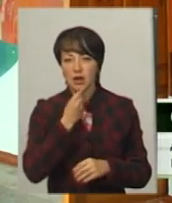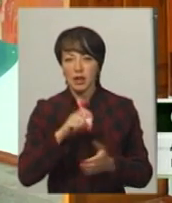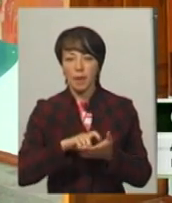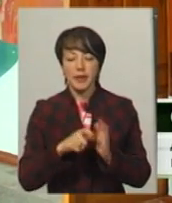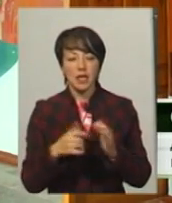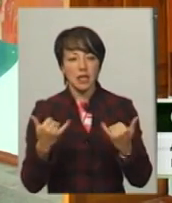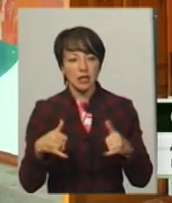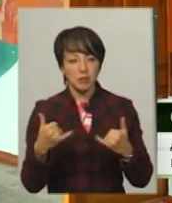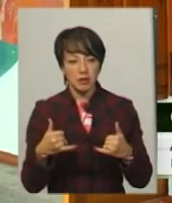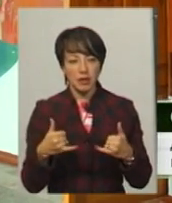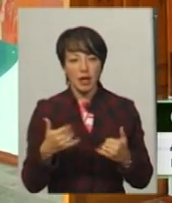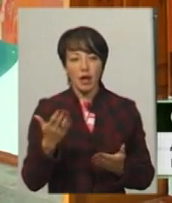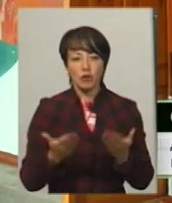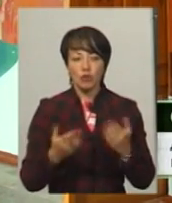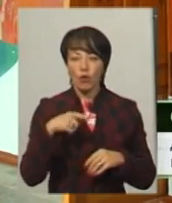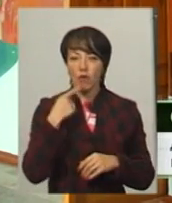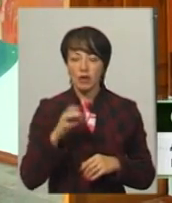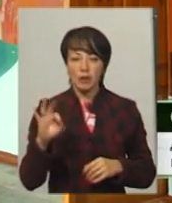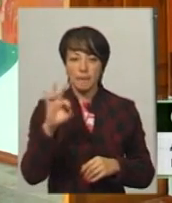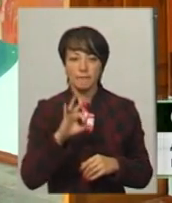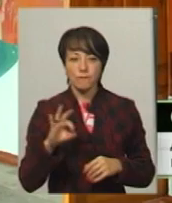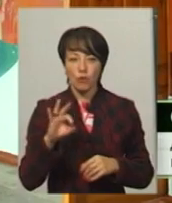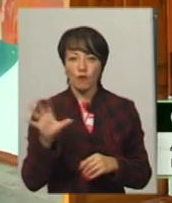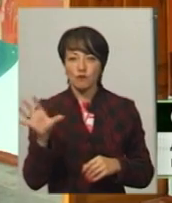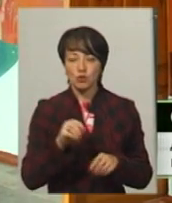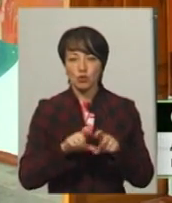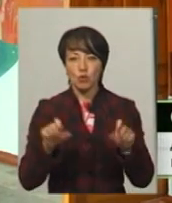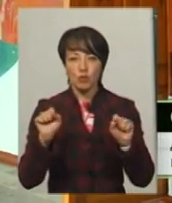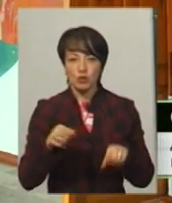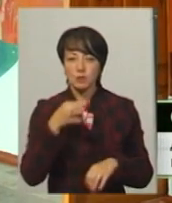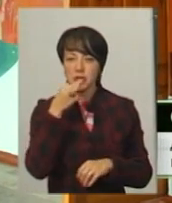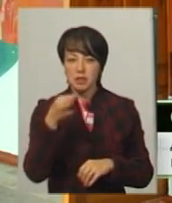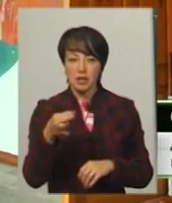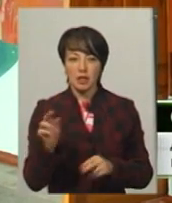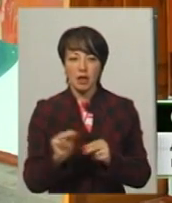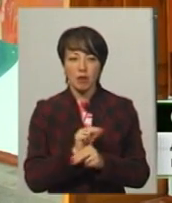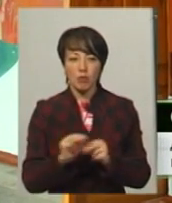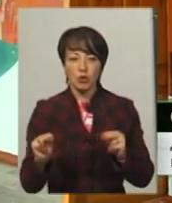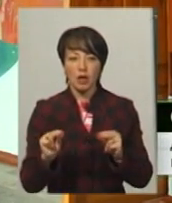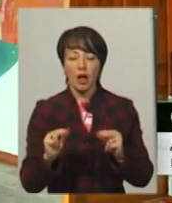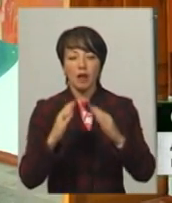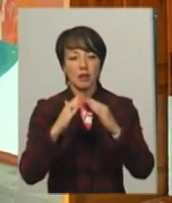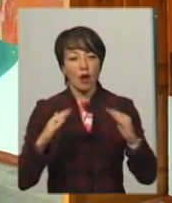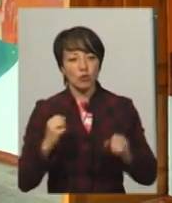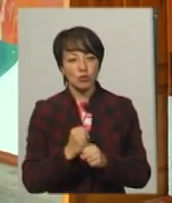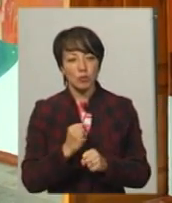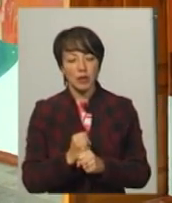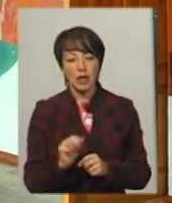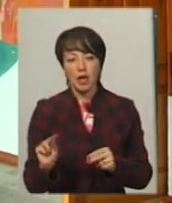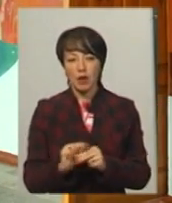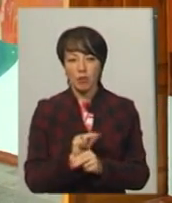хімії. Якщо говорити про всю школу, то можемо сказати, що ремонт даху зробили,